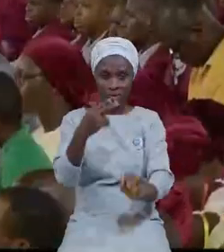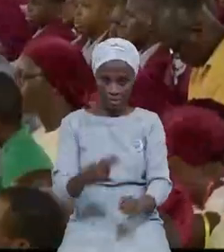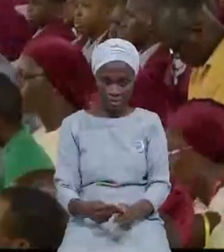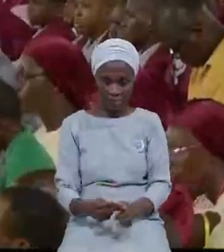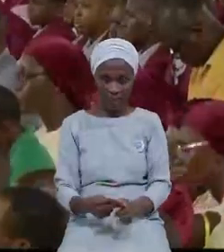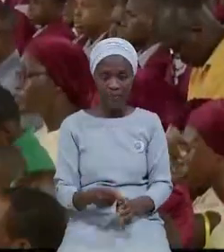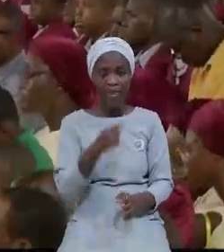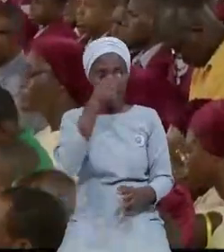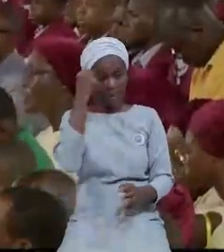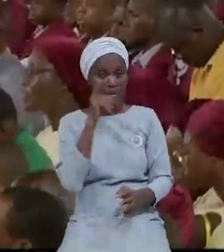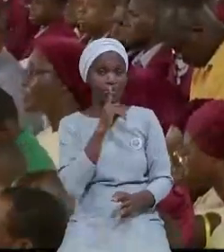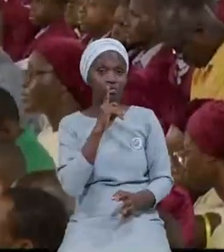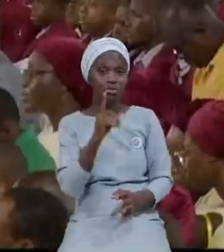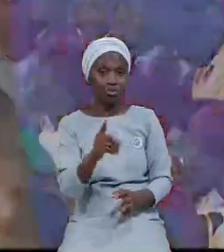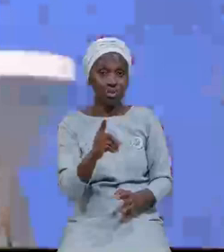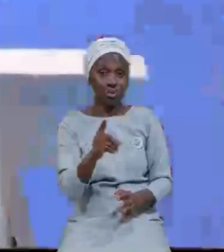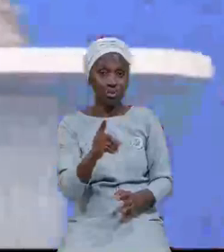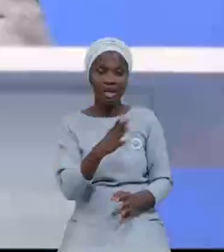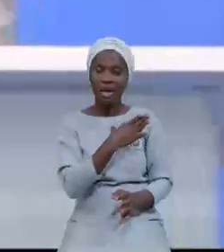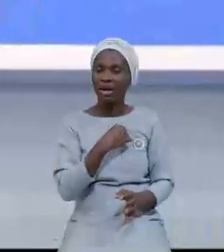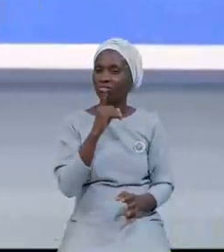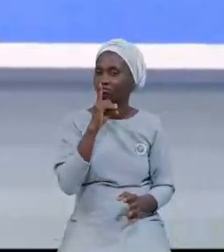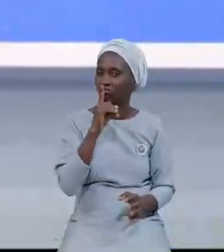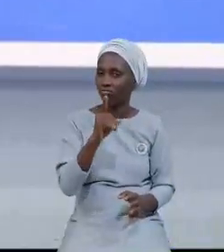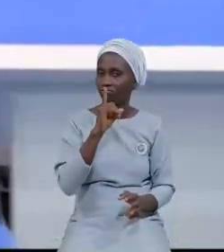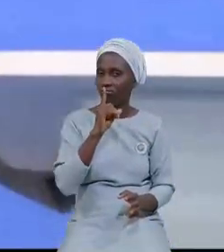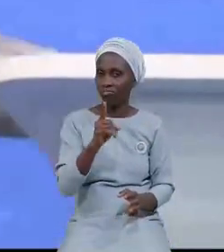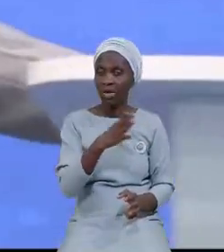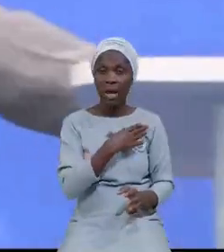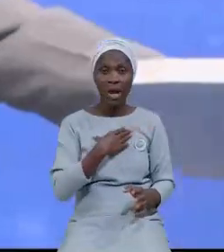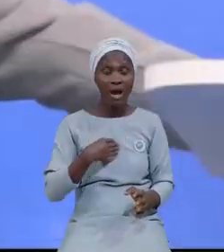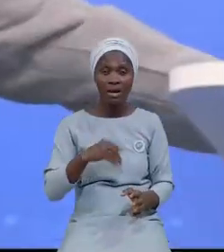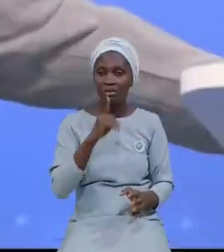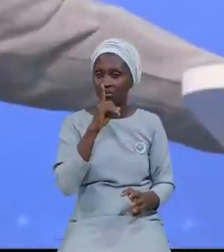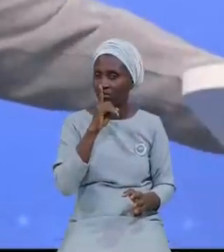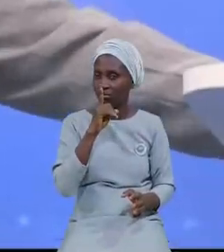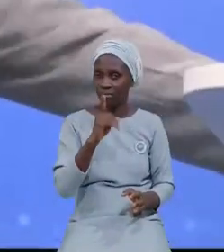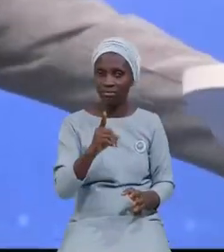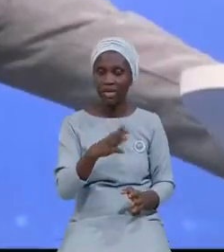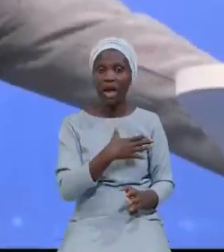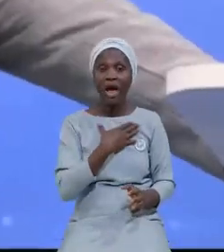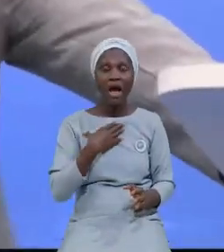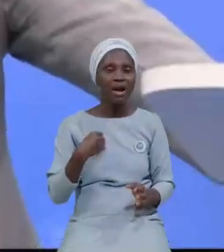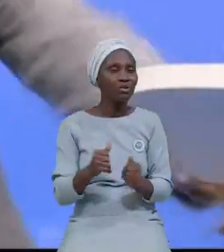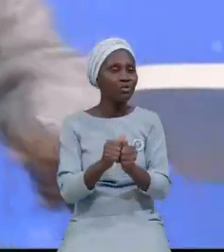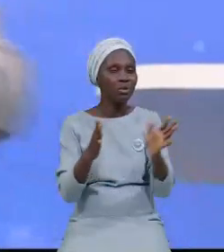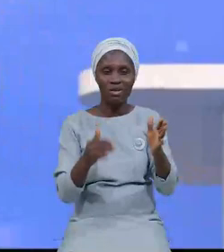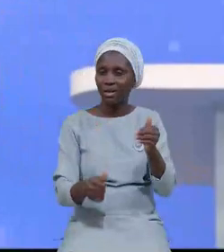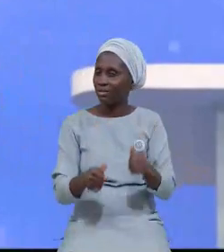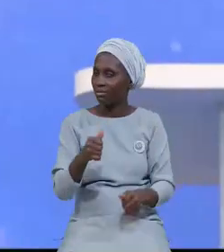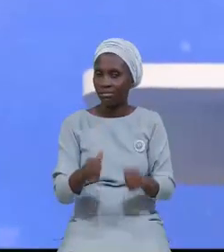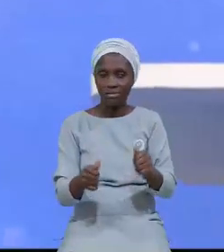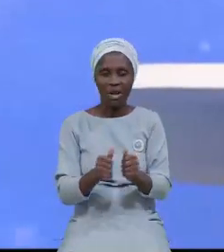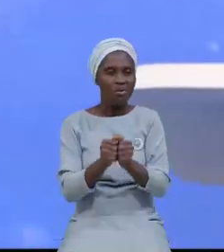ciel parce qu'en vérité vraiment certainement et sans aucun